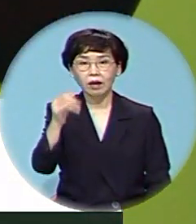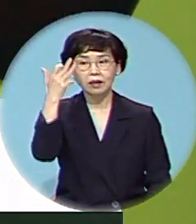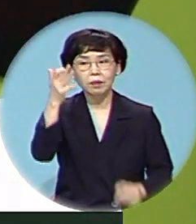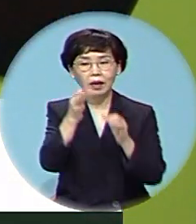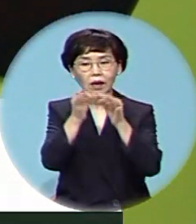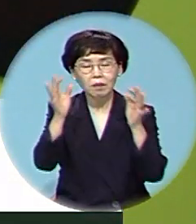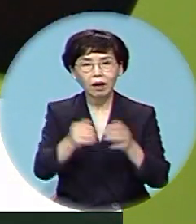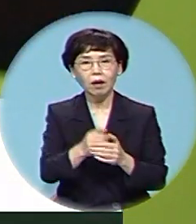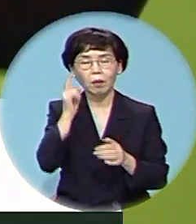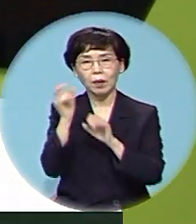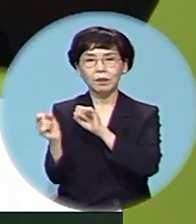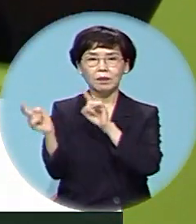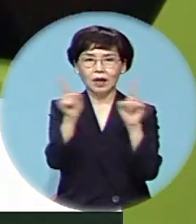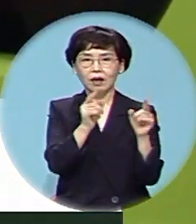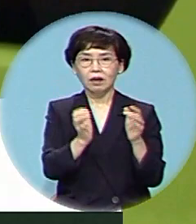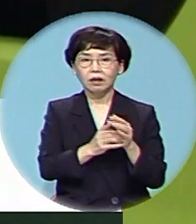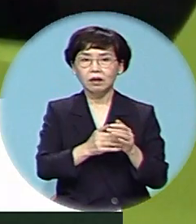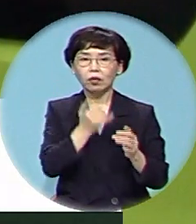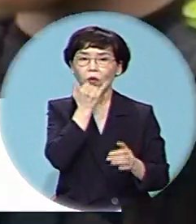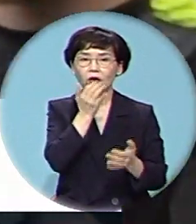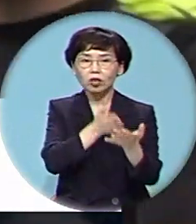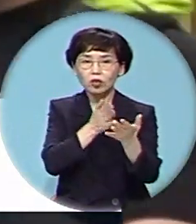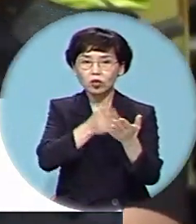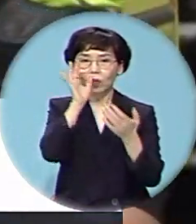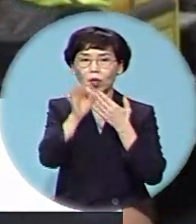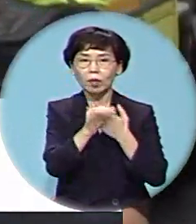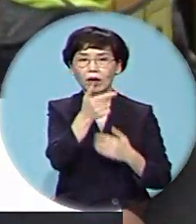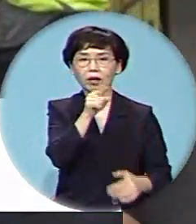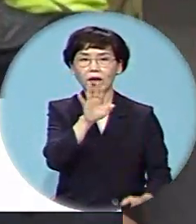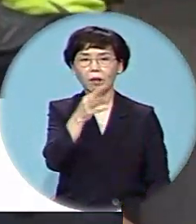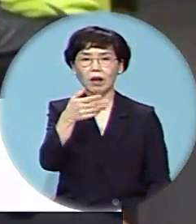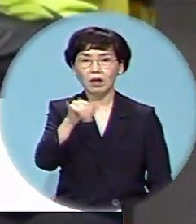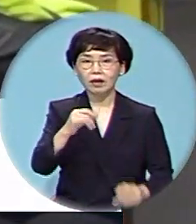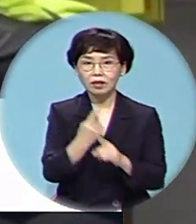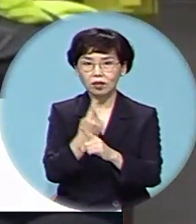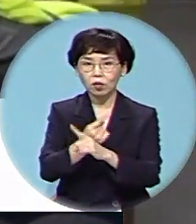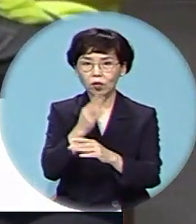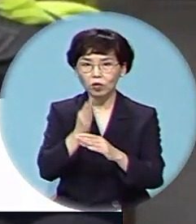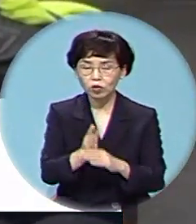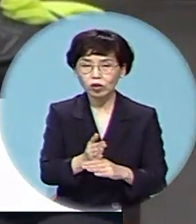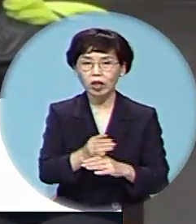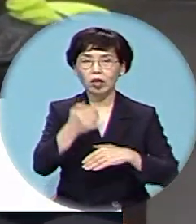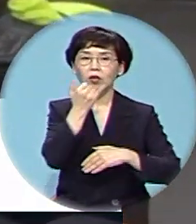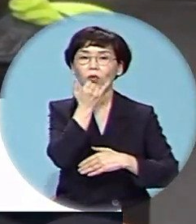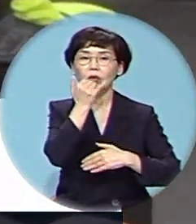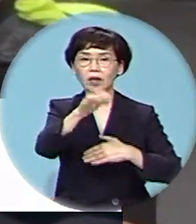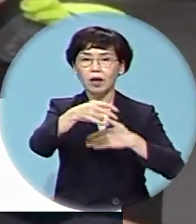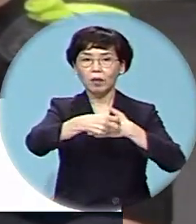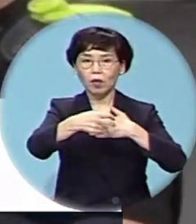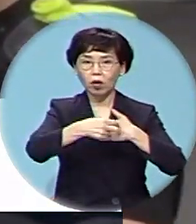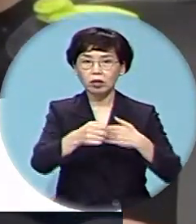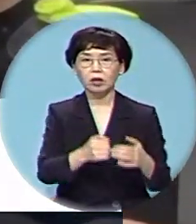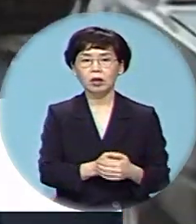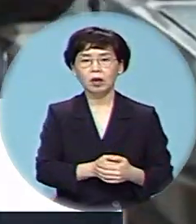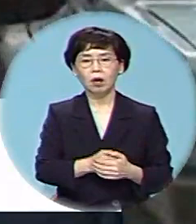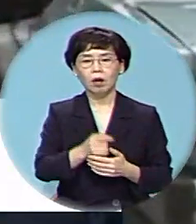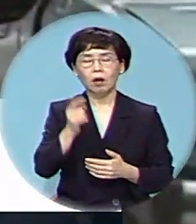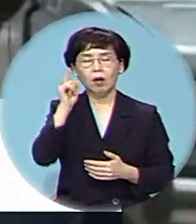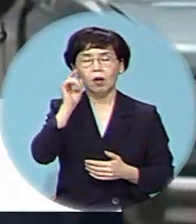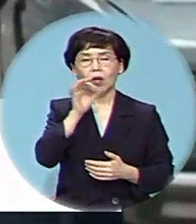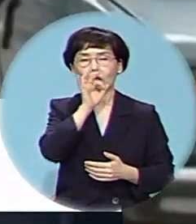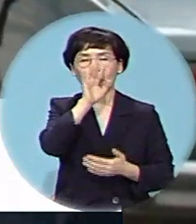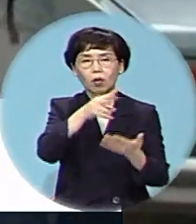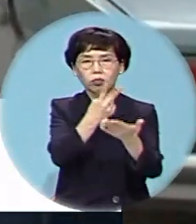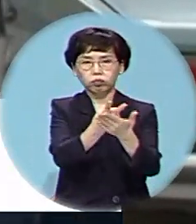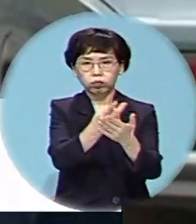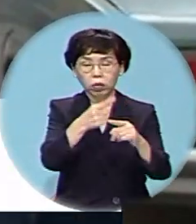혼수 상태에서 깨어났습니다. 독일 현지 언론에 따르면 나발리를 치료 중인 베를린 샤리테 병원은 나발리가 혼수 상태에서